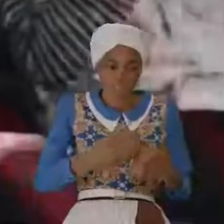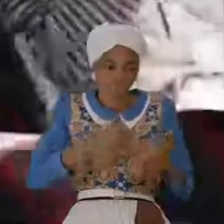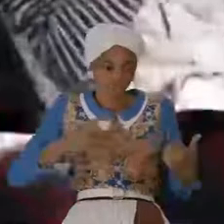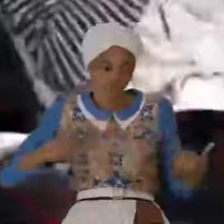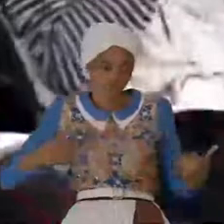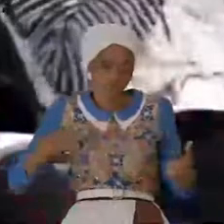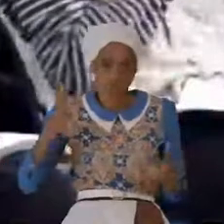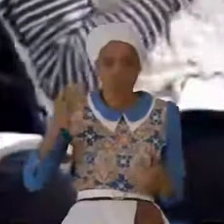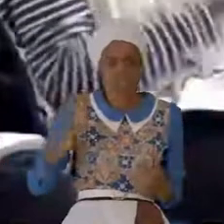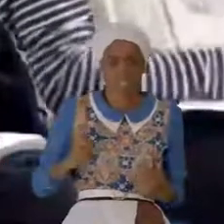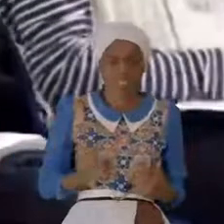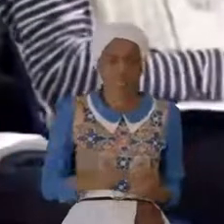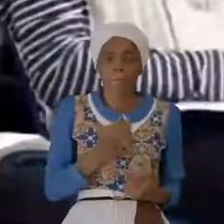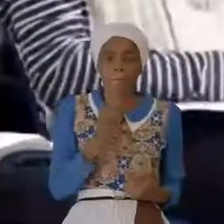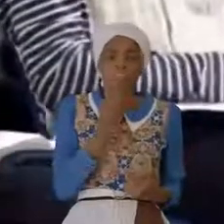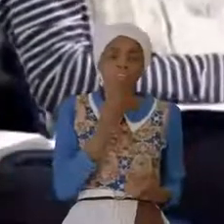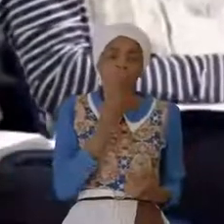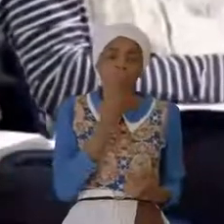Ils ne veulent pas se distinguer